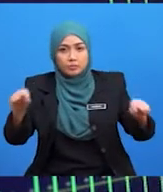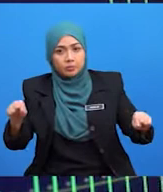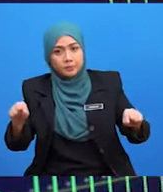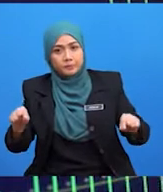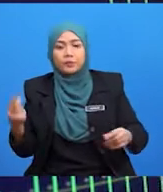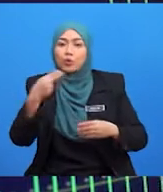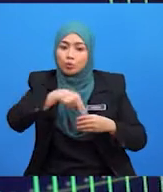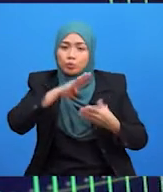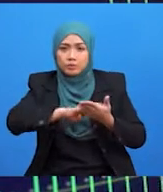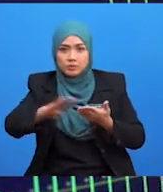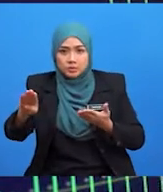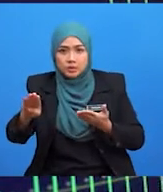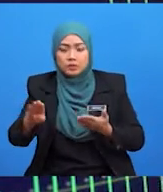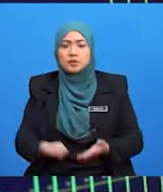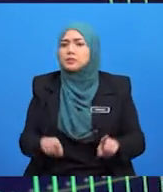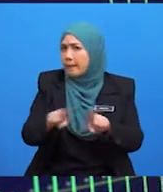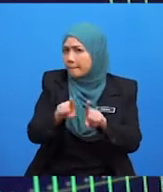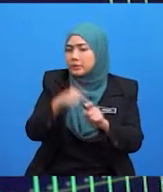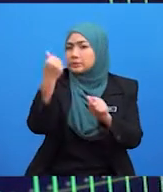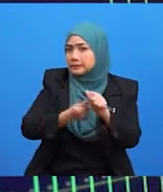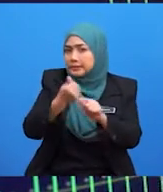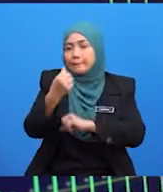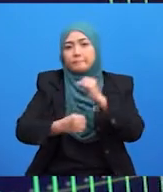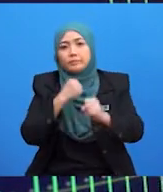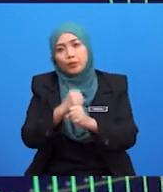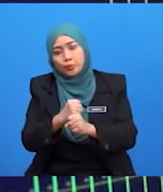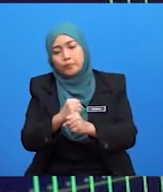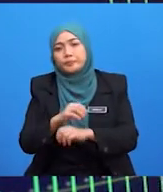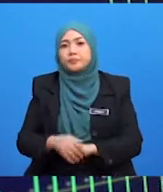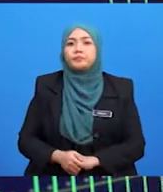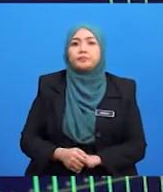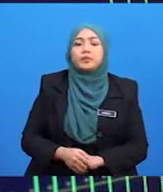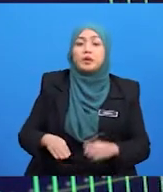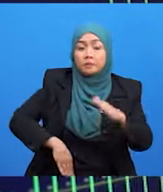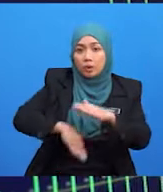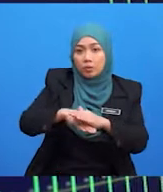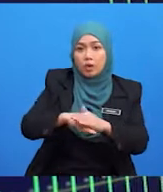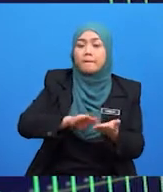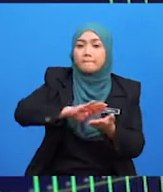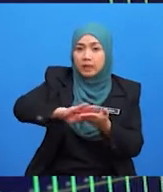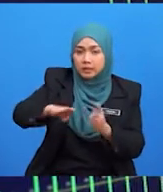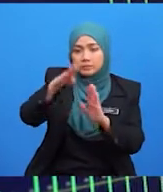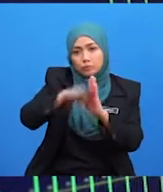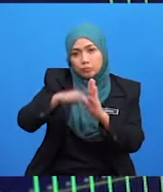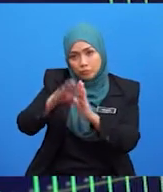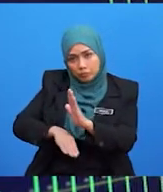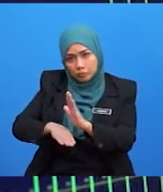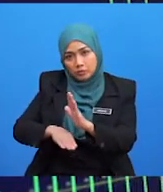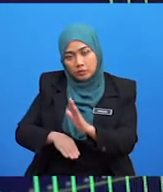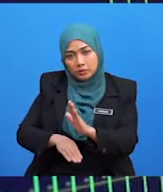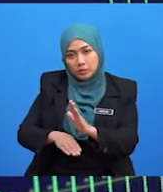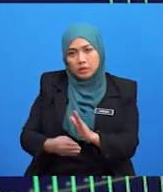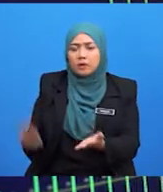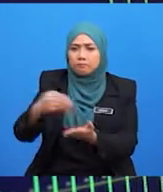nilai dan untung bersih adalah sama setiap tahun. Di bawah kaedah baki berkurangan pula, belanja susut nilai